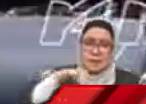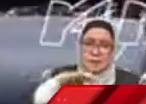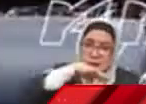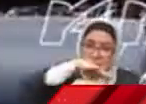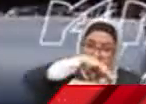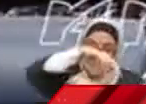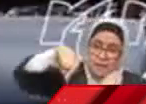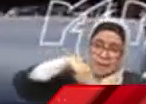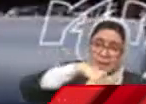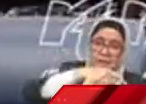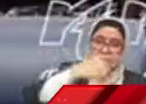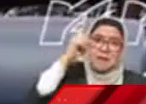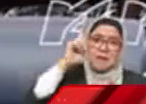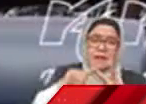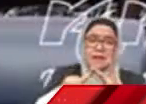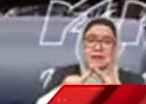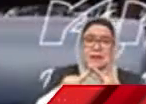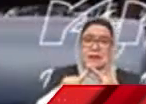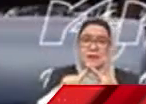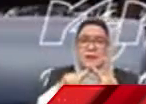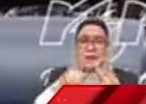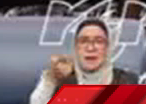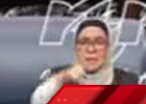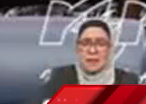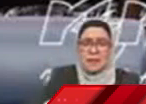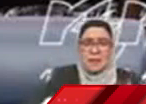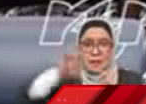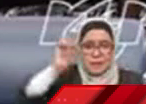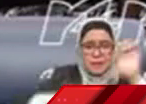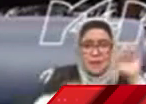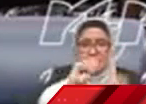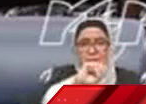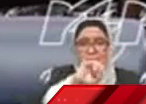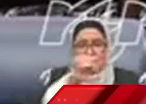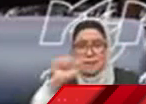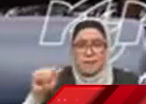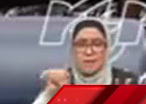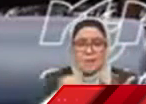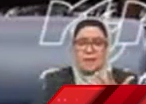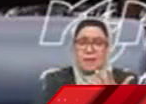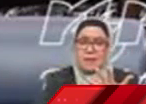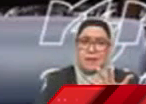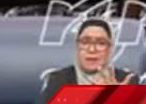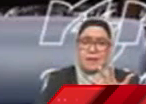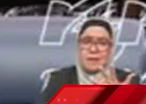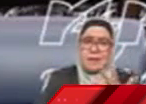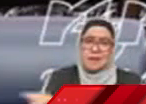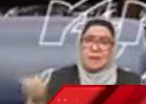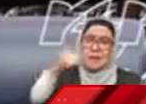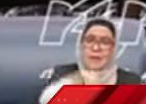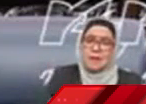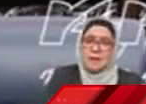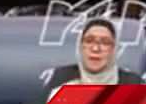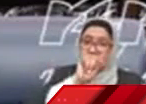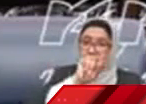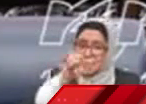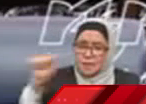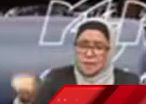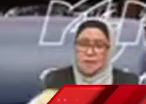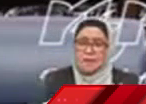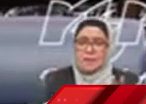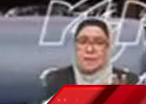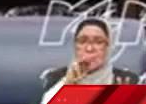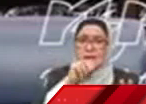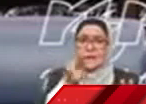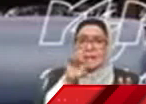laporan penilaian impact social Sai laporan penilaian impact traffic Kiai Merin sssment